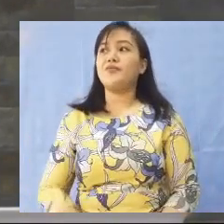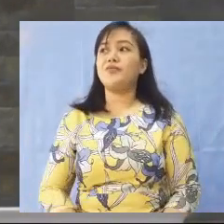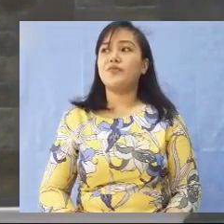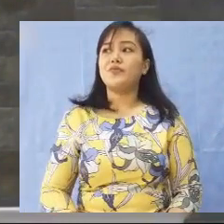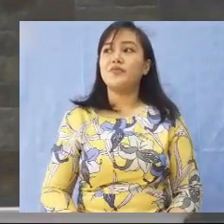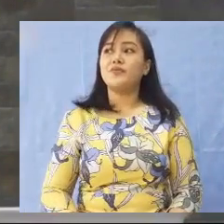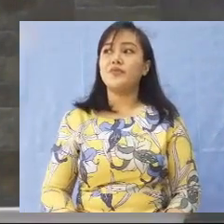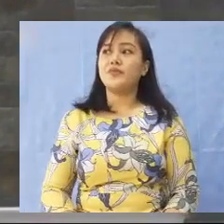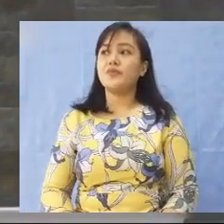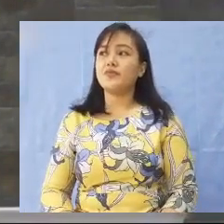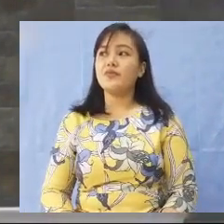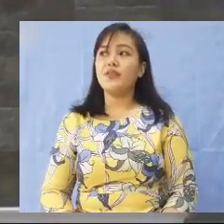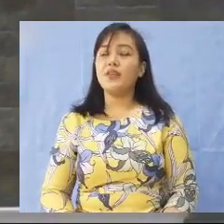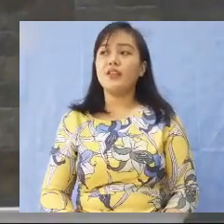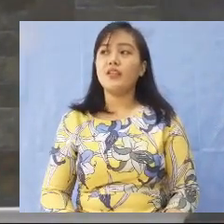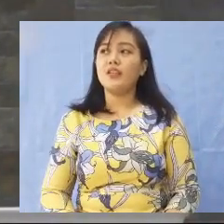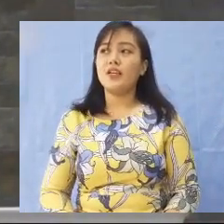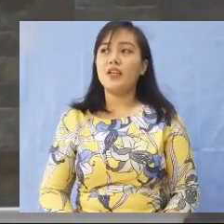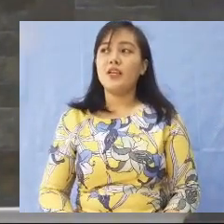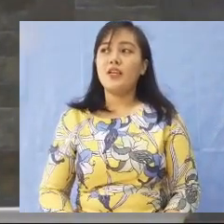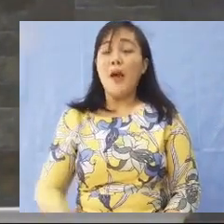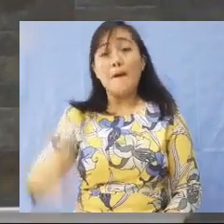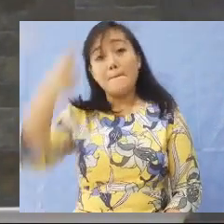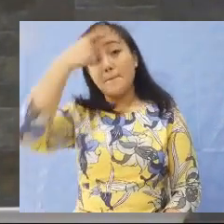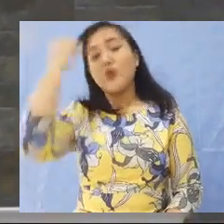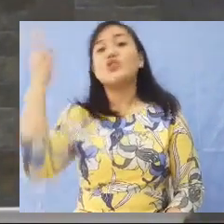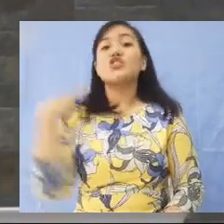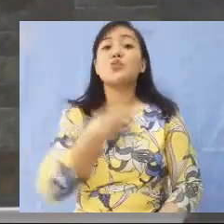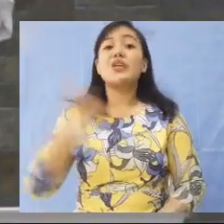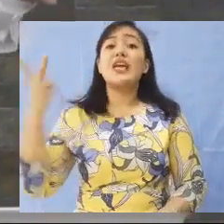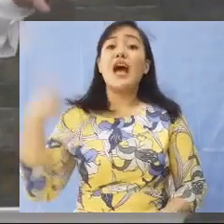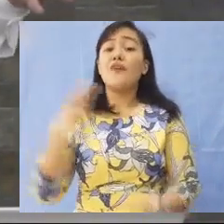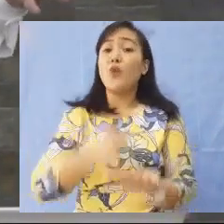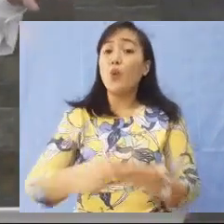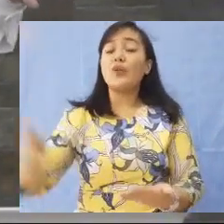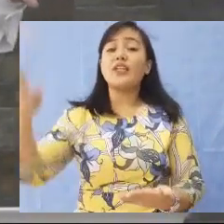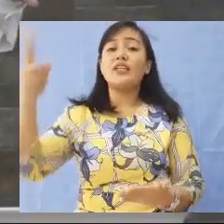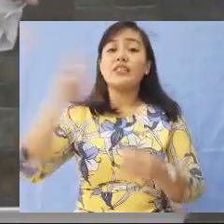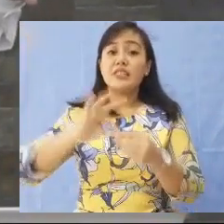down, pero dahil meron tayong Holy Spirit, hindi nawawala yung hope.